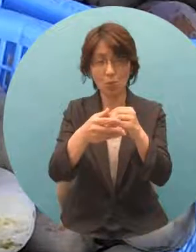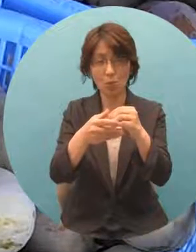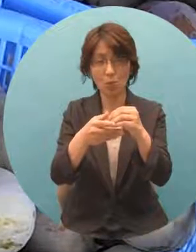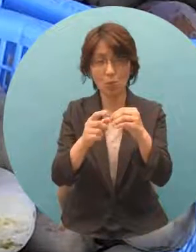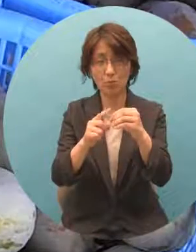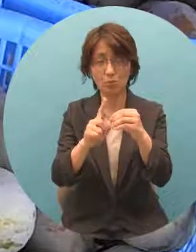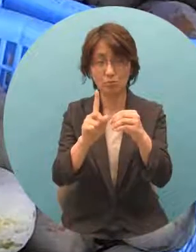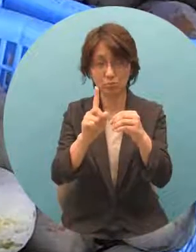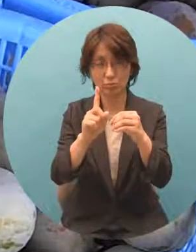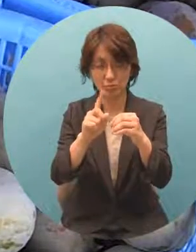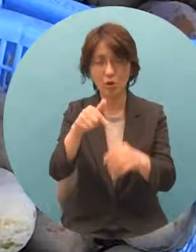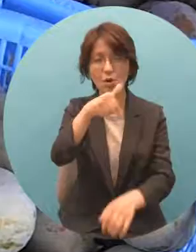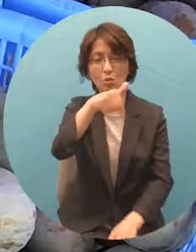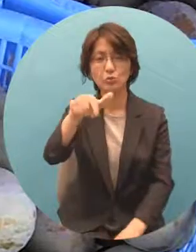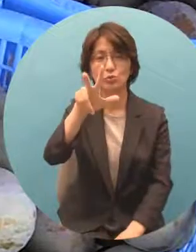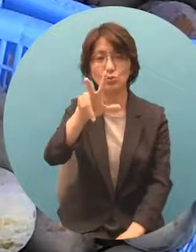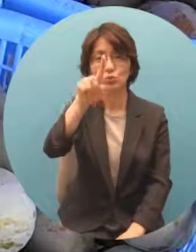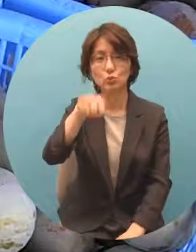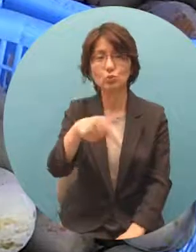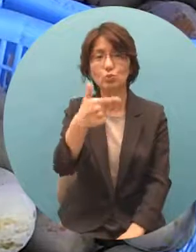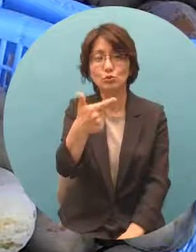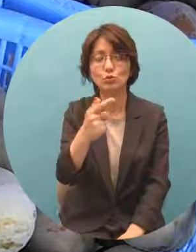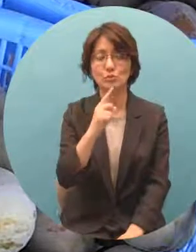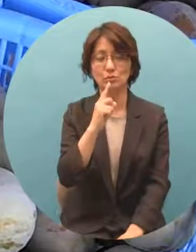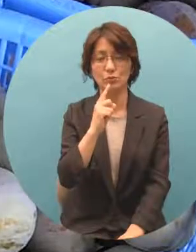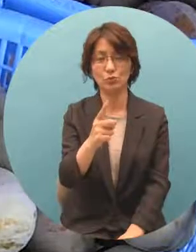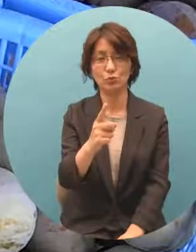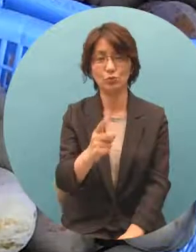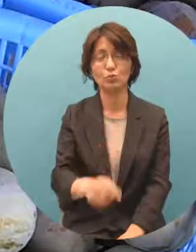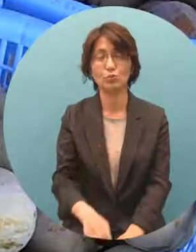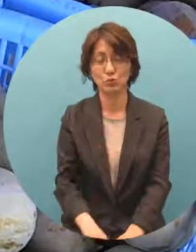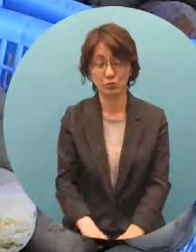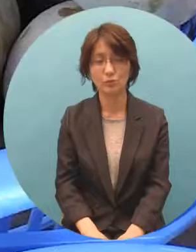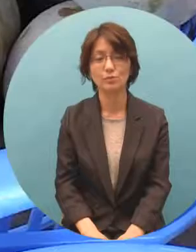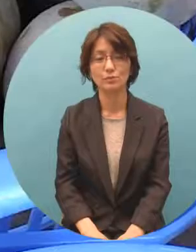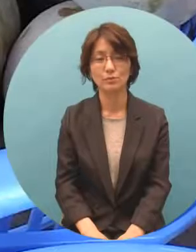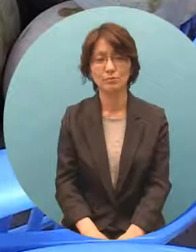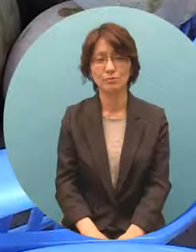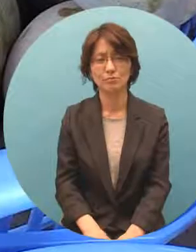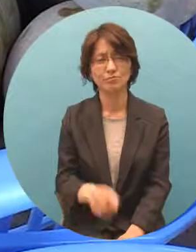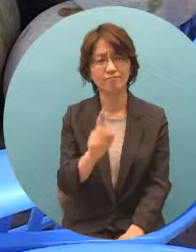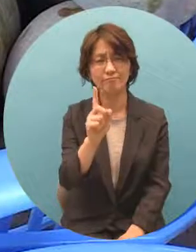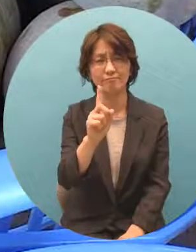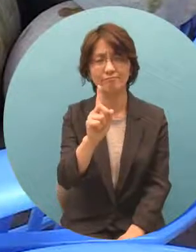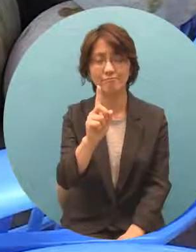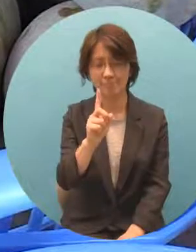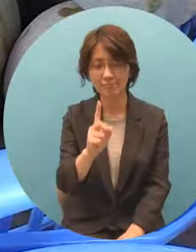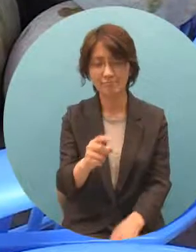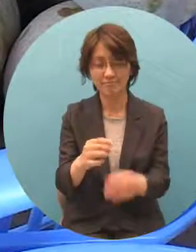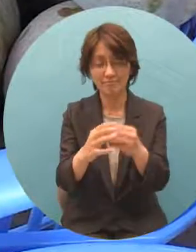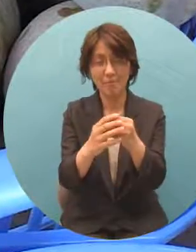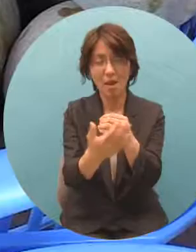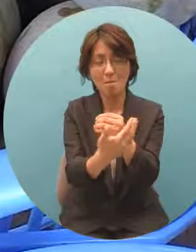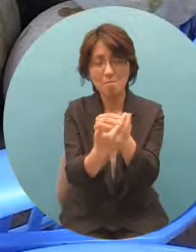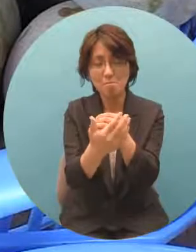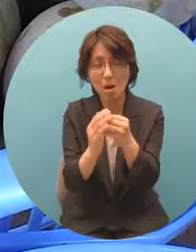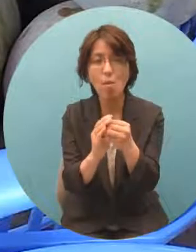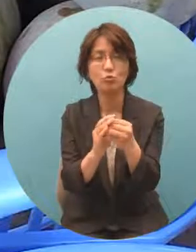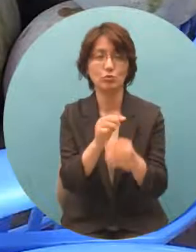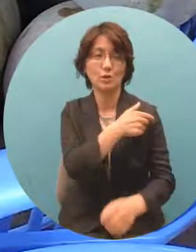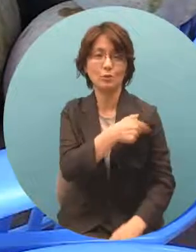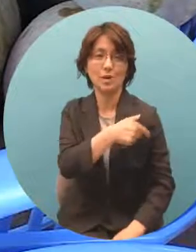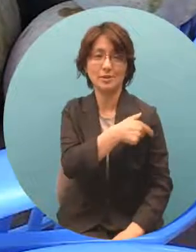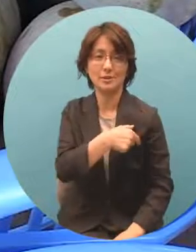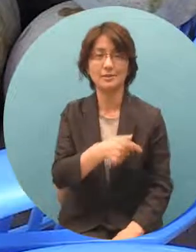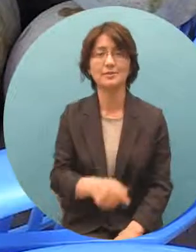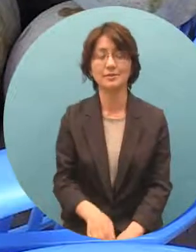はブルームといって、白い粉が吹いてますけども、これは果面を保護するためについている